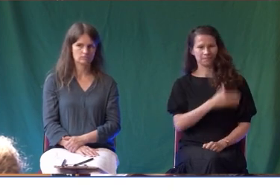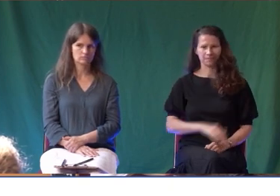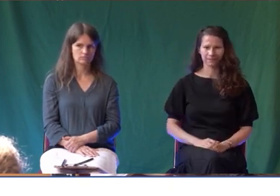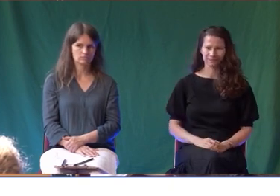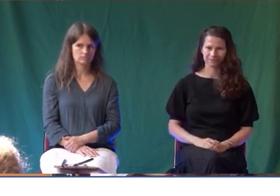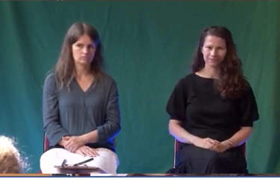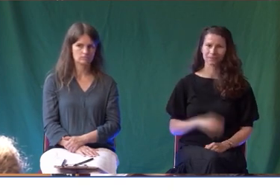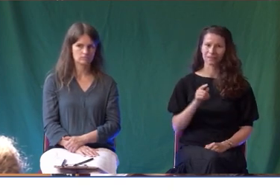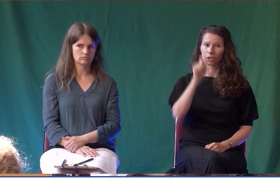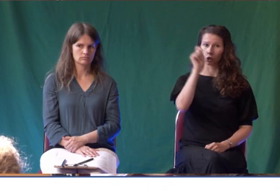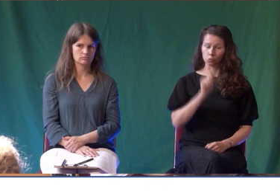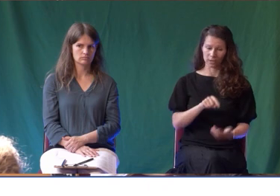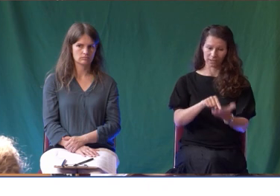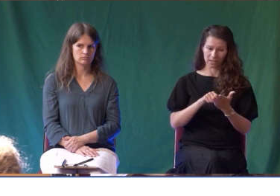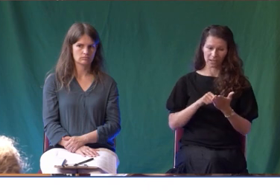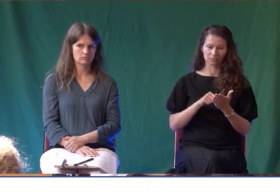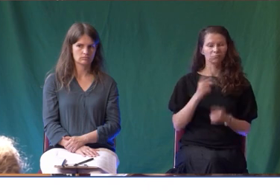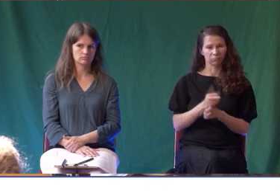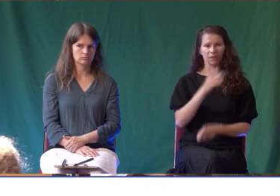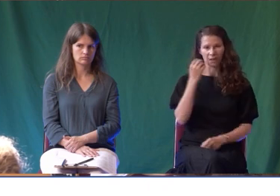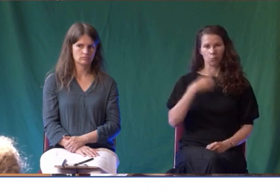gezeigt es gibt noch viele Probleme